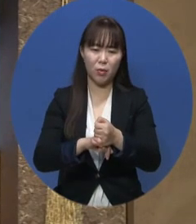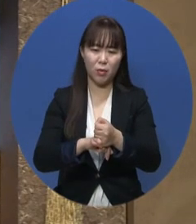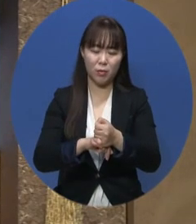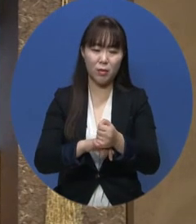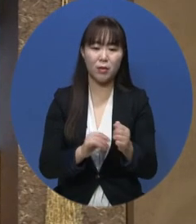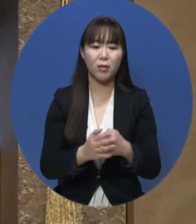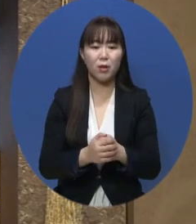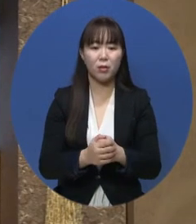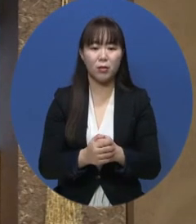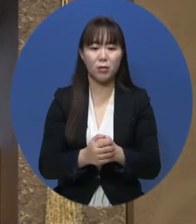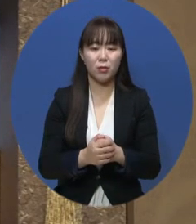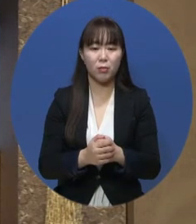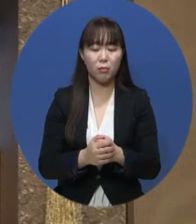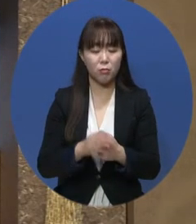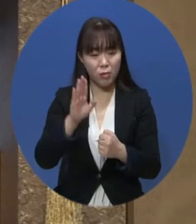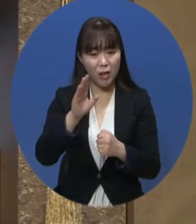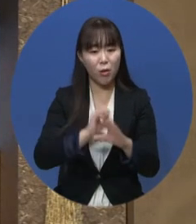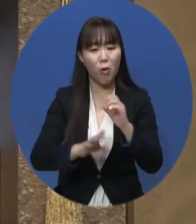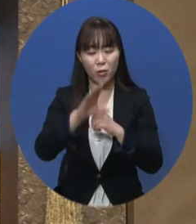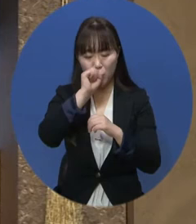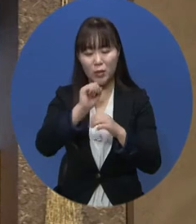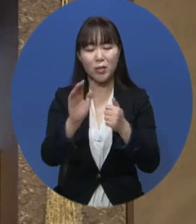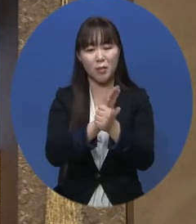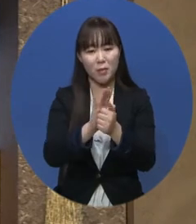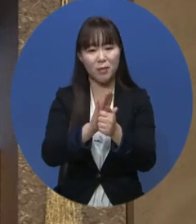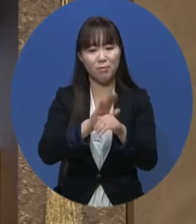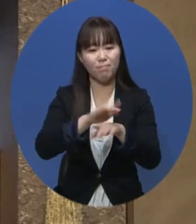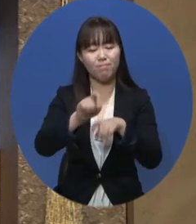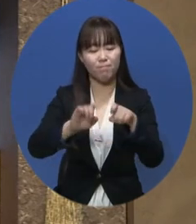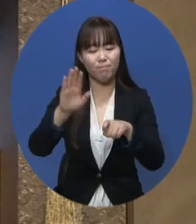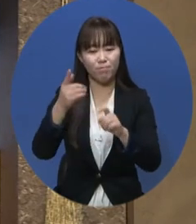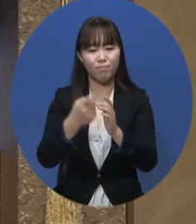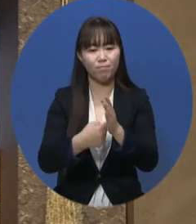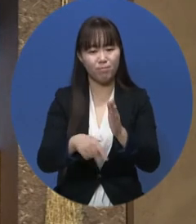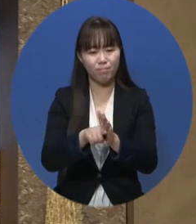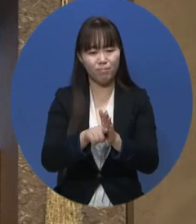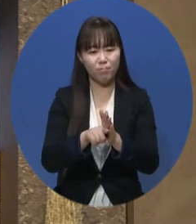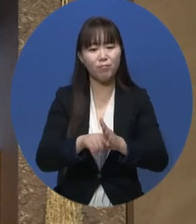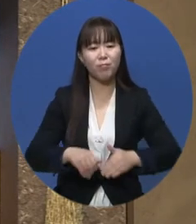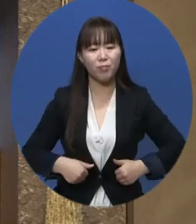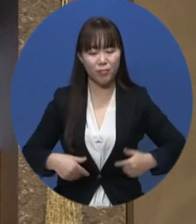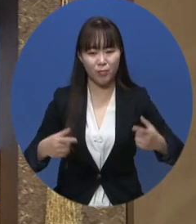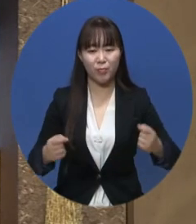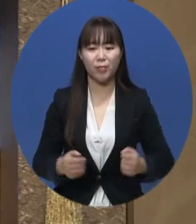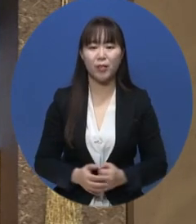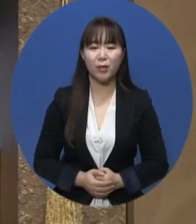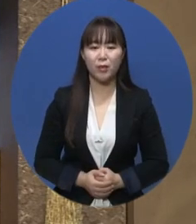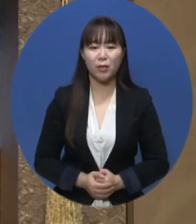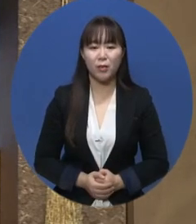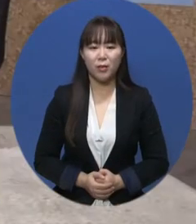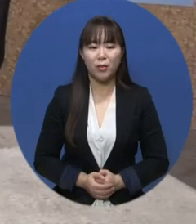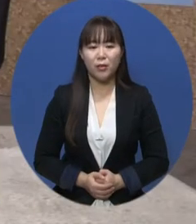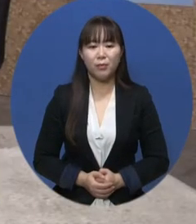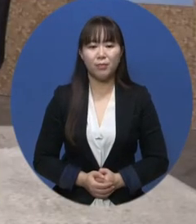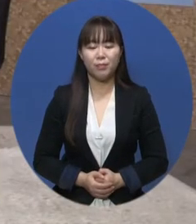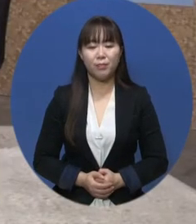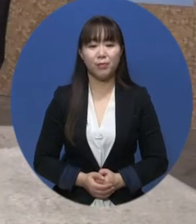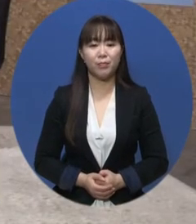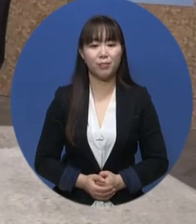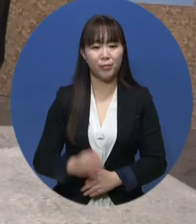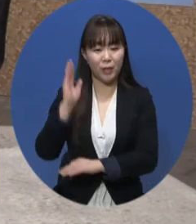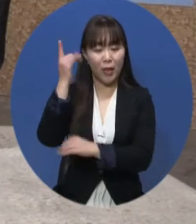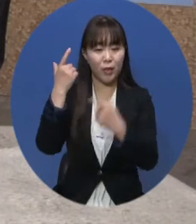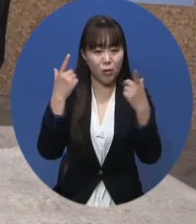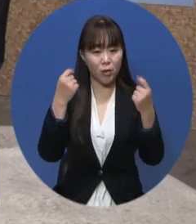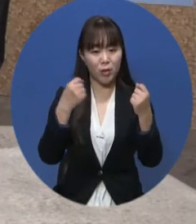개선돼서 더 좋은 서비스가 실현되도록 해야 되지 않을까 생각하고 있습니다. 네. 말씀해 주신 것처럼